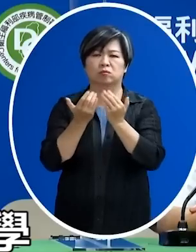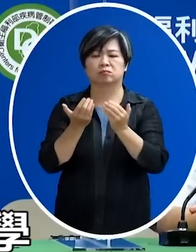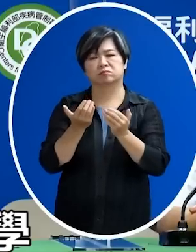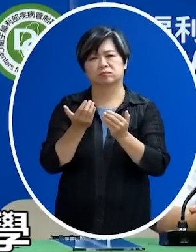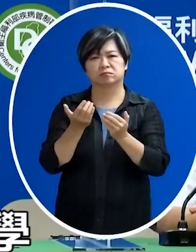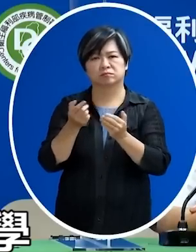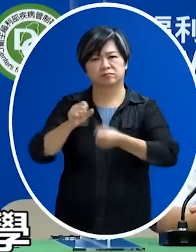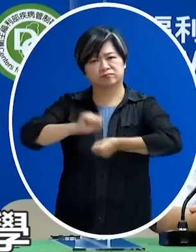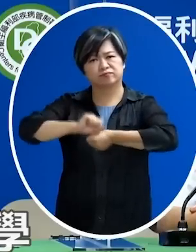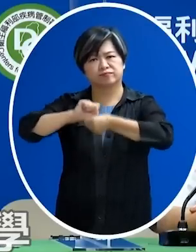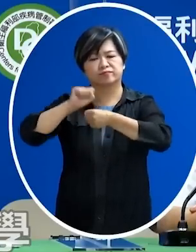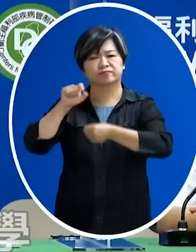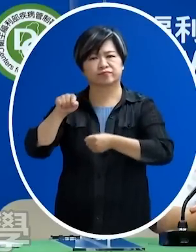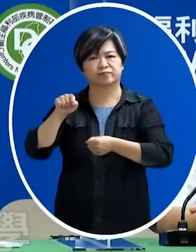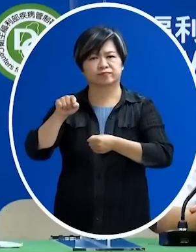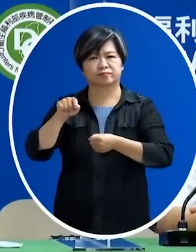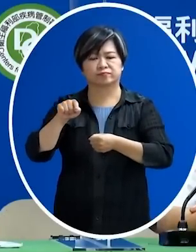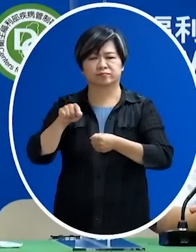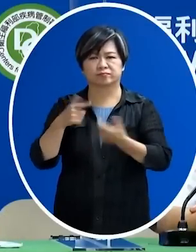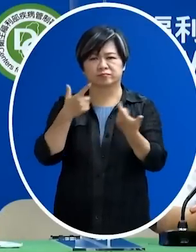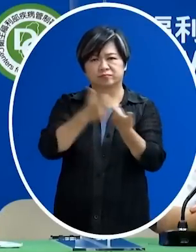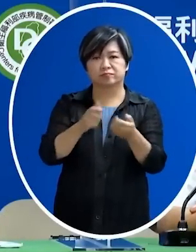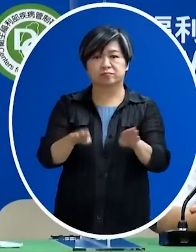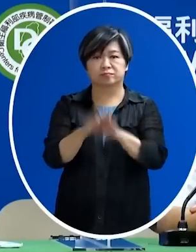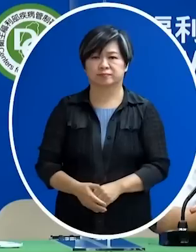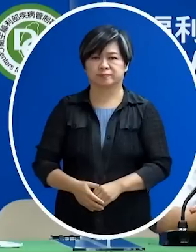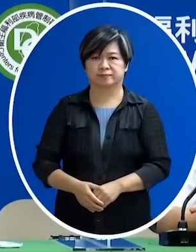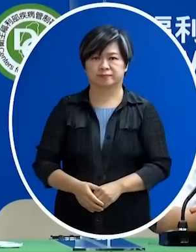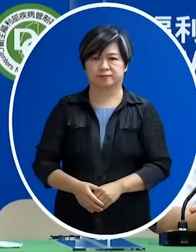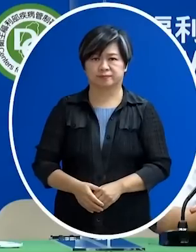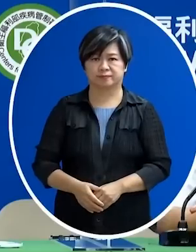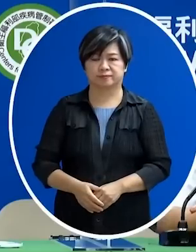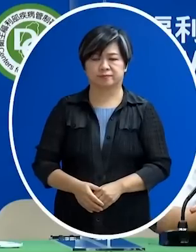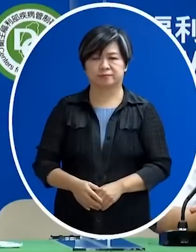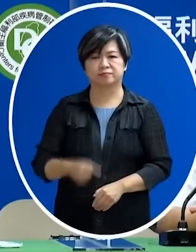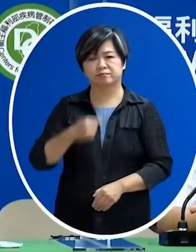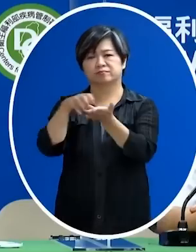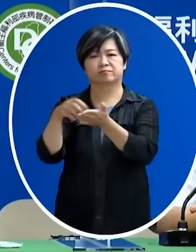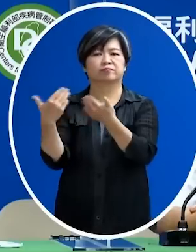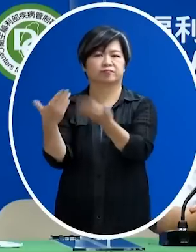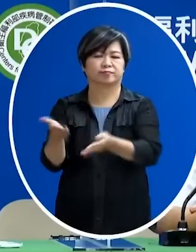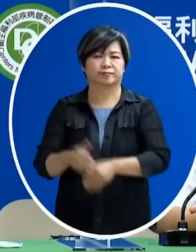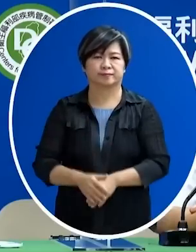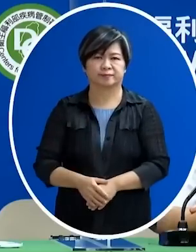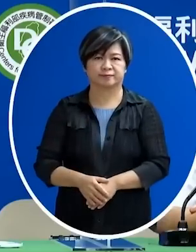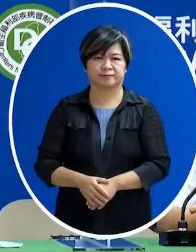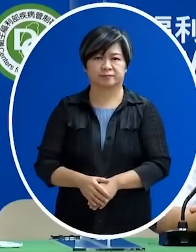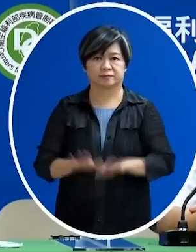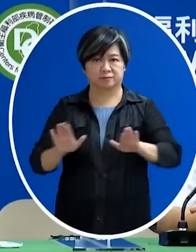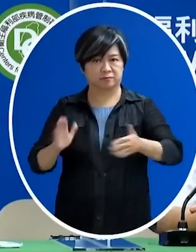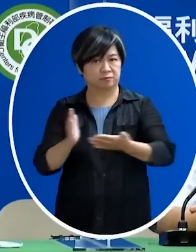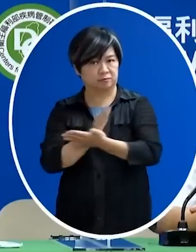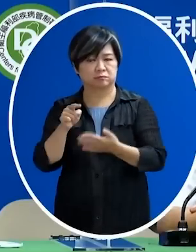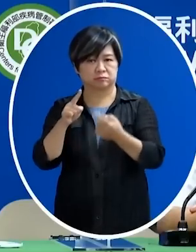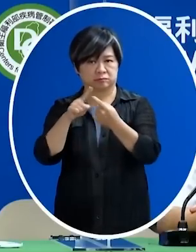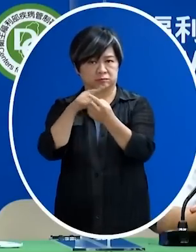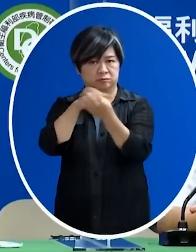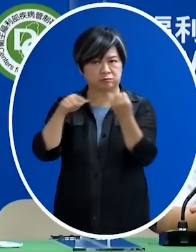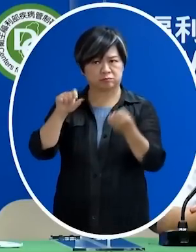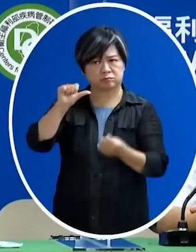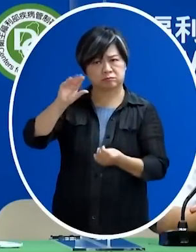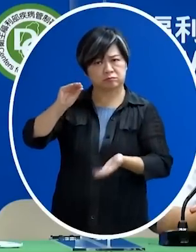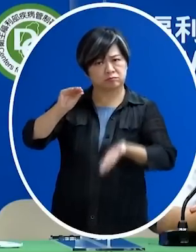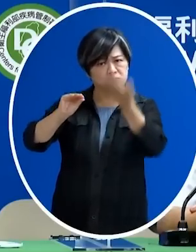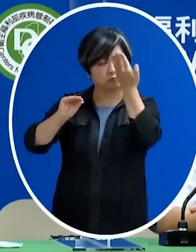会都入境来就学了，那这个部分我们会配合他们来办理，但是目前看起来这个也还没有到